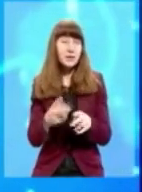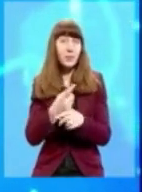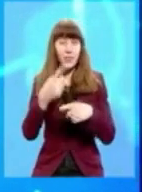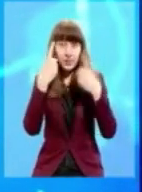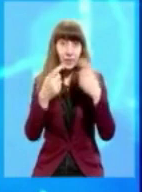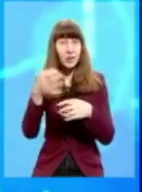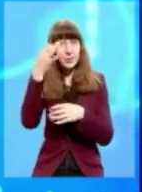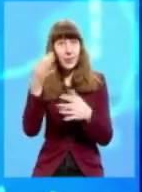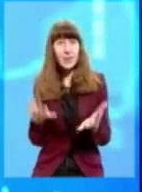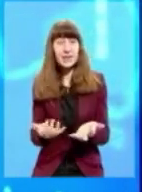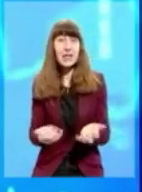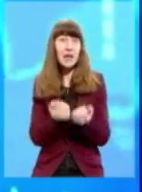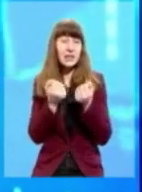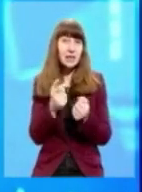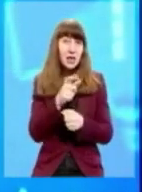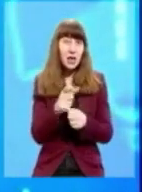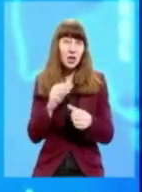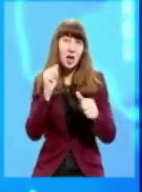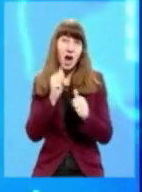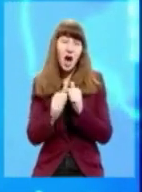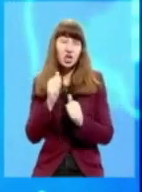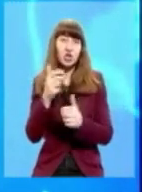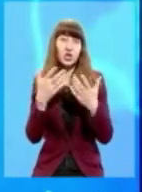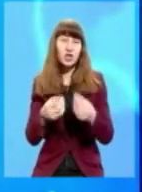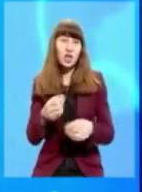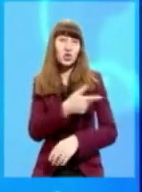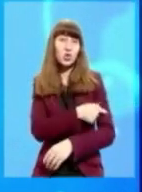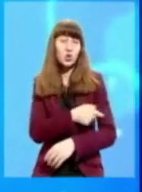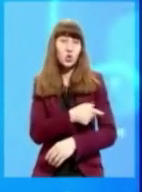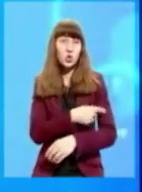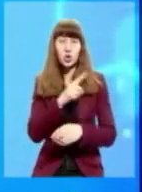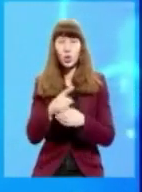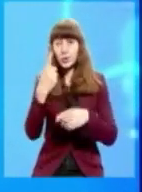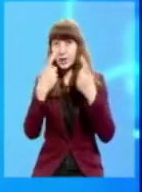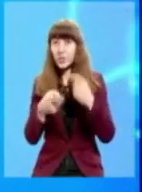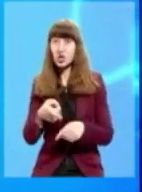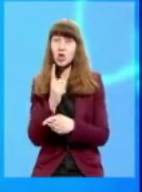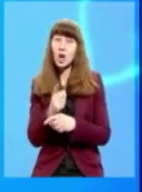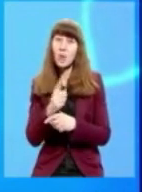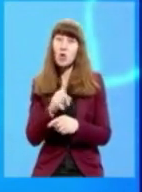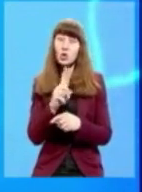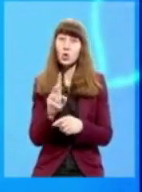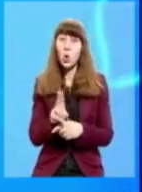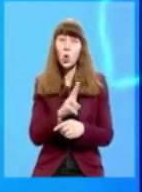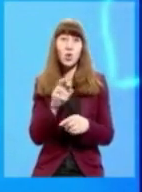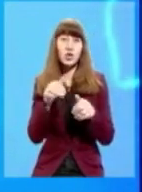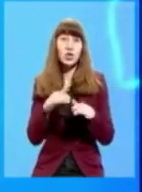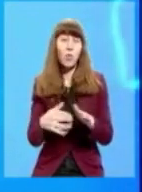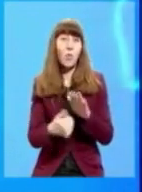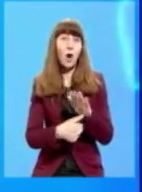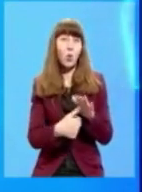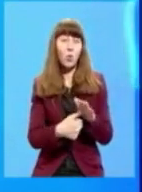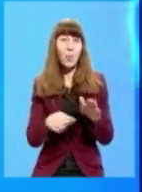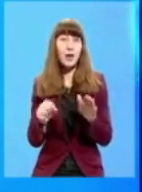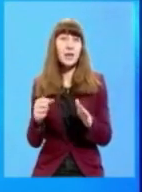напоминают спасатели. Ежедневно они выходят в рейд, чтобы предупредить о мерах безопасности рыбаков и кустанайцев, что решили прогуляться по зимнему